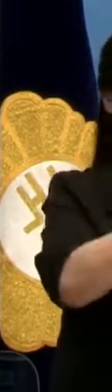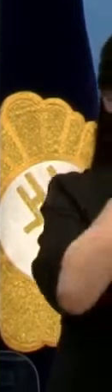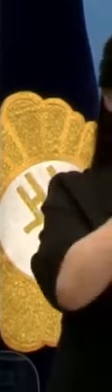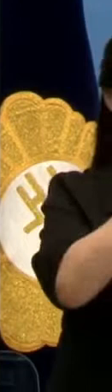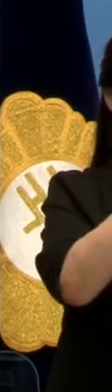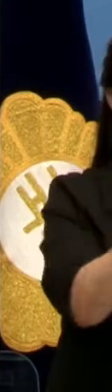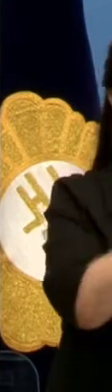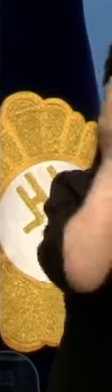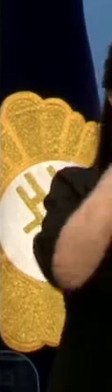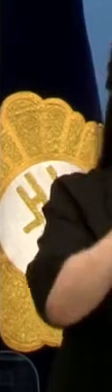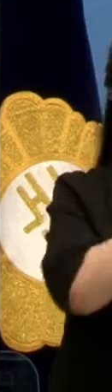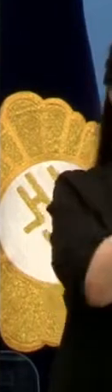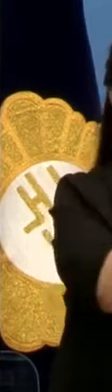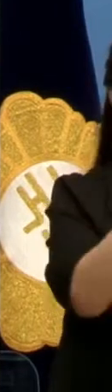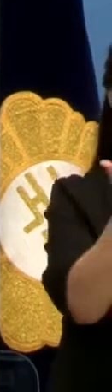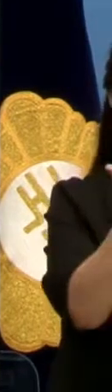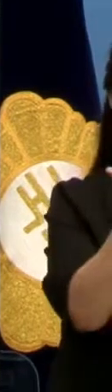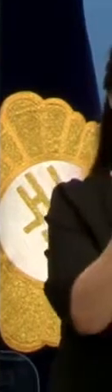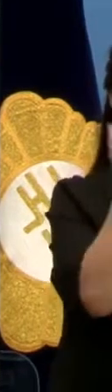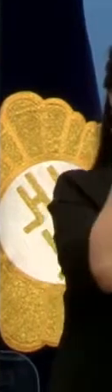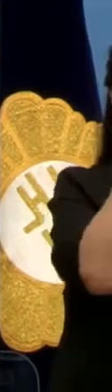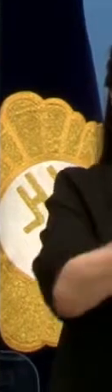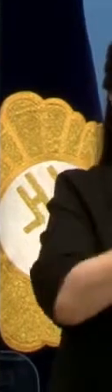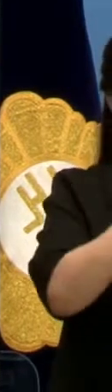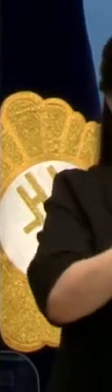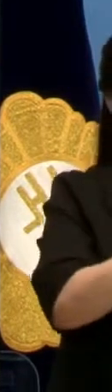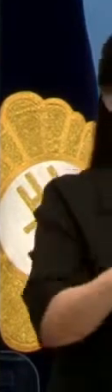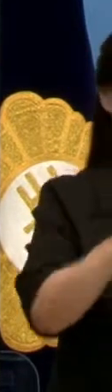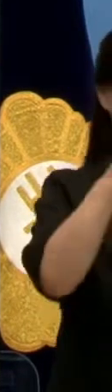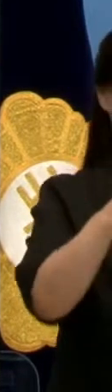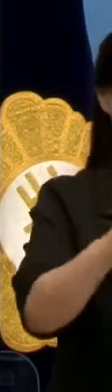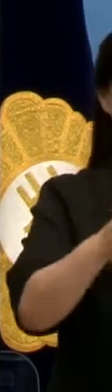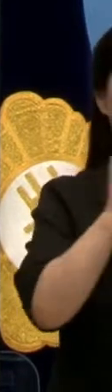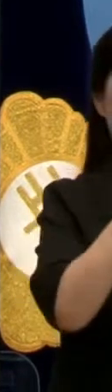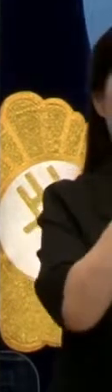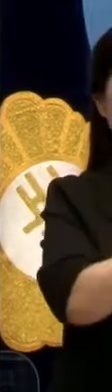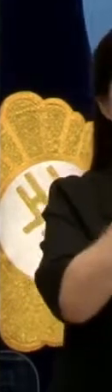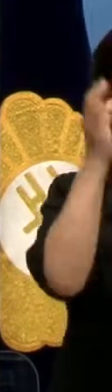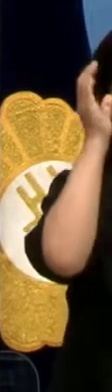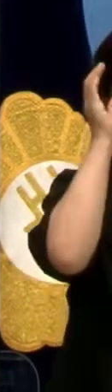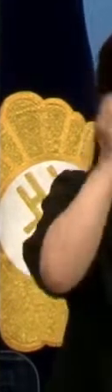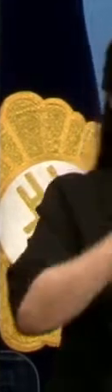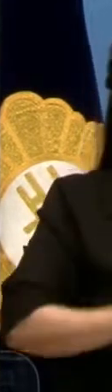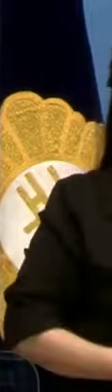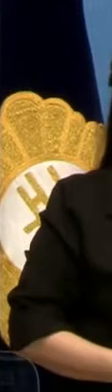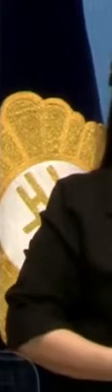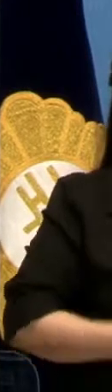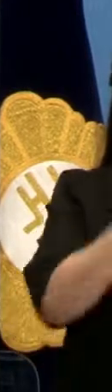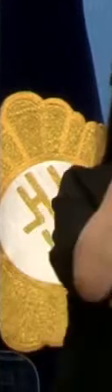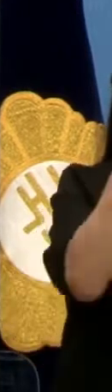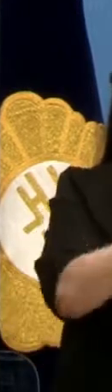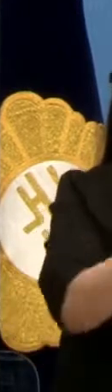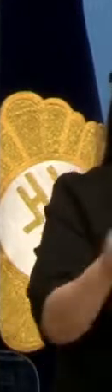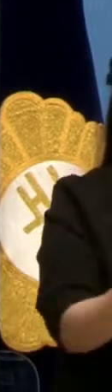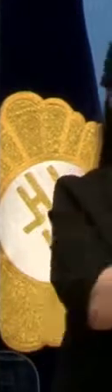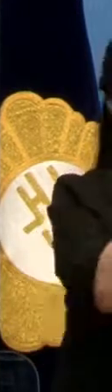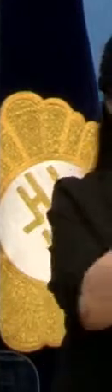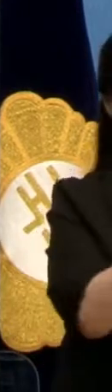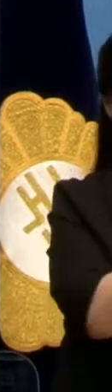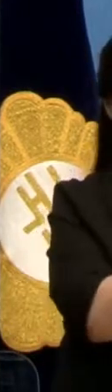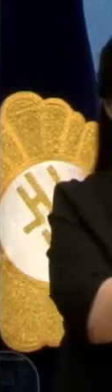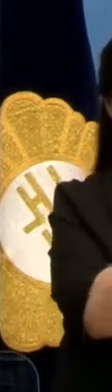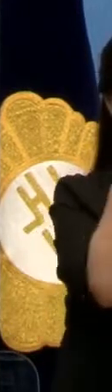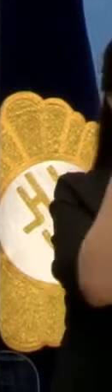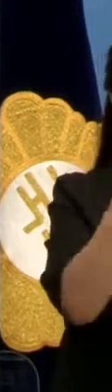후보가 되셔서 기본소득에 대한 생산적인 논쟁이 펼쳐지기를 기대합니다. 기본소득 실현에 대한 의지를 가지고